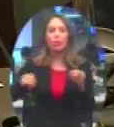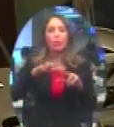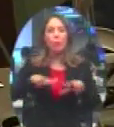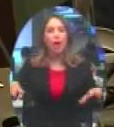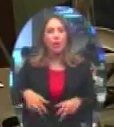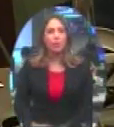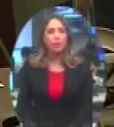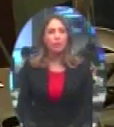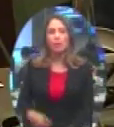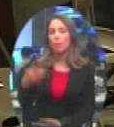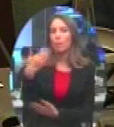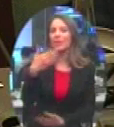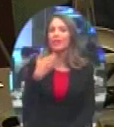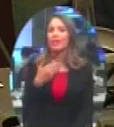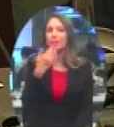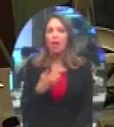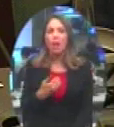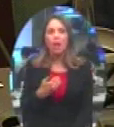ישראל כלפי הערבים,